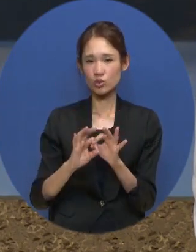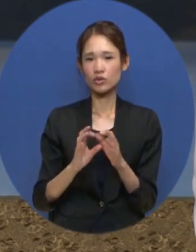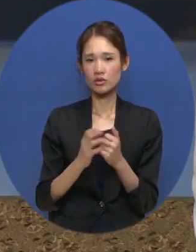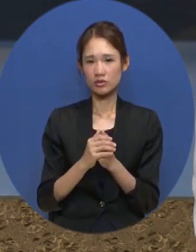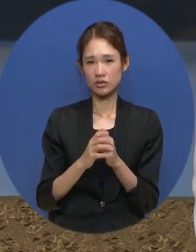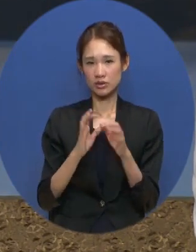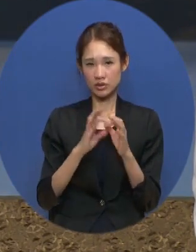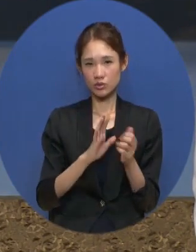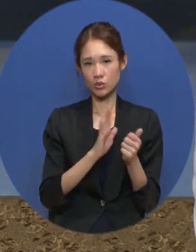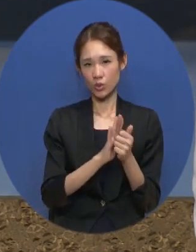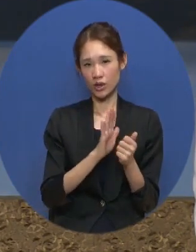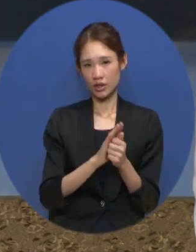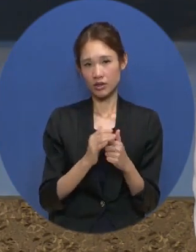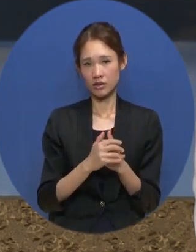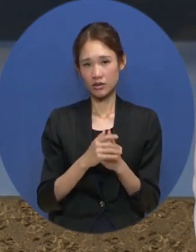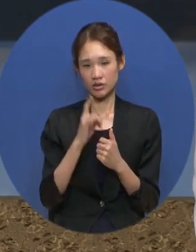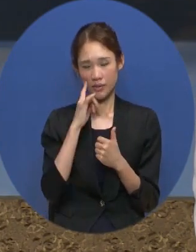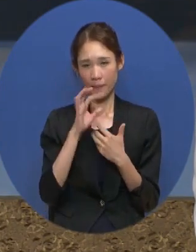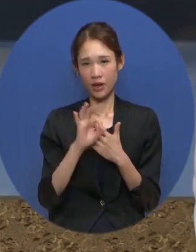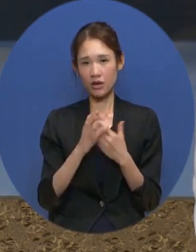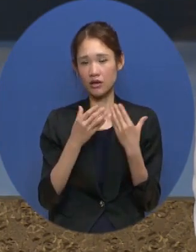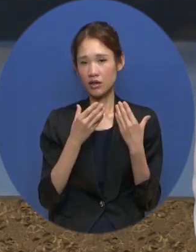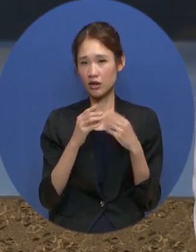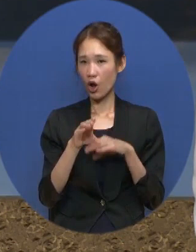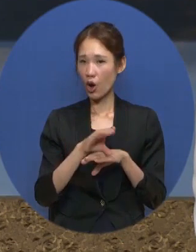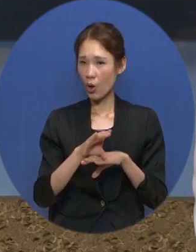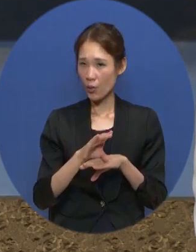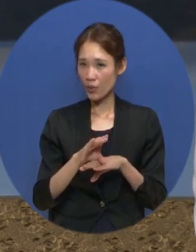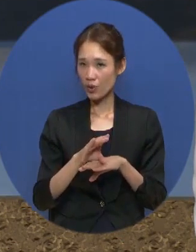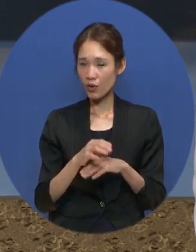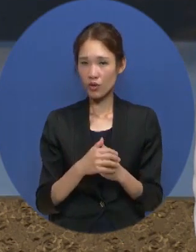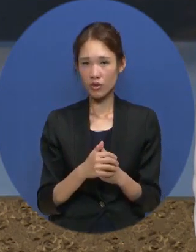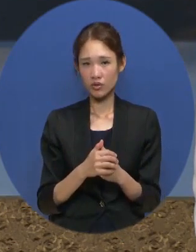계속 도와드리고 있고요. 만약에 뭐 컴퓨터 같은 경우